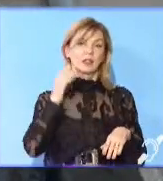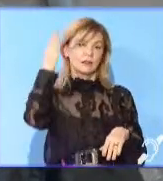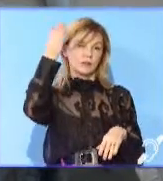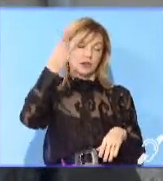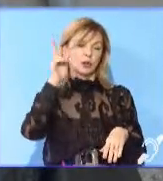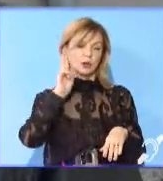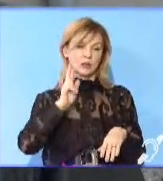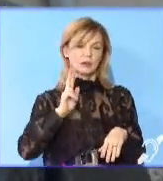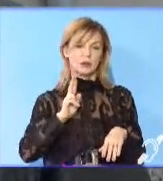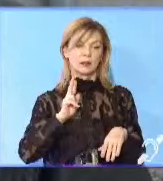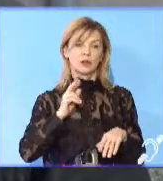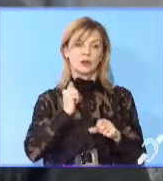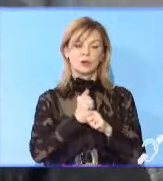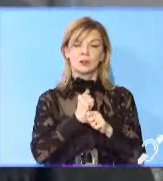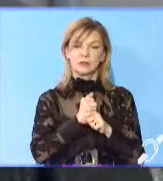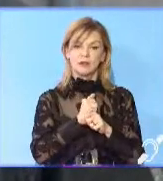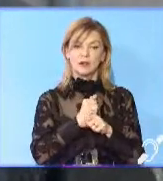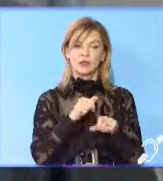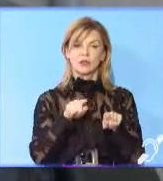sperăm că o să facem